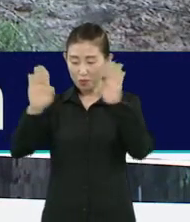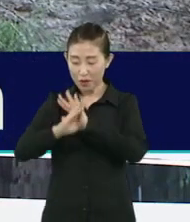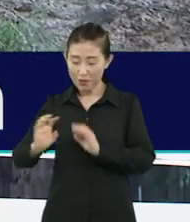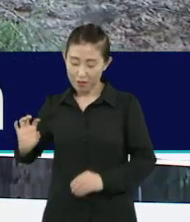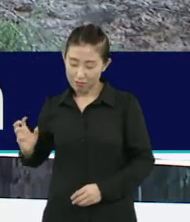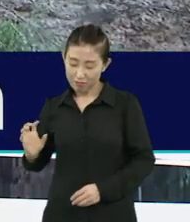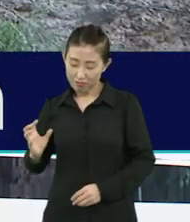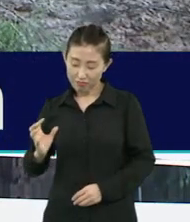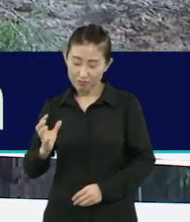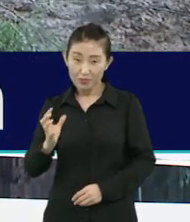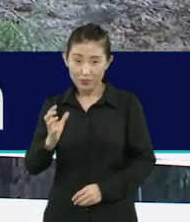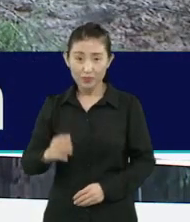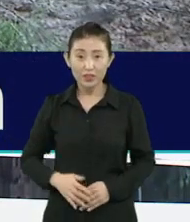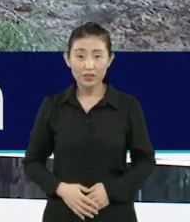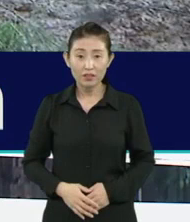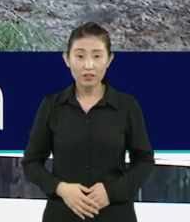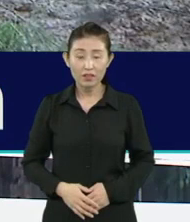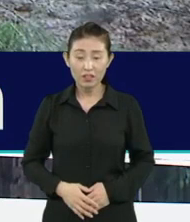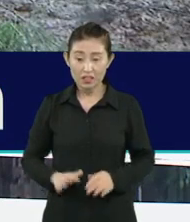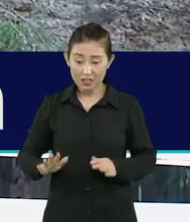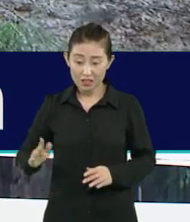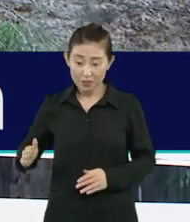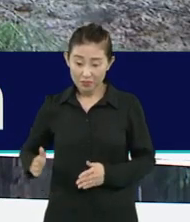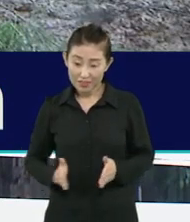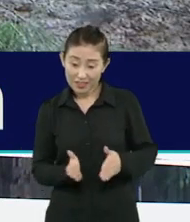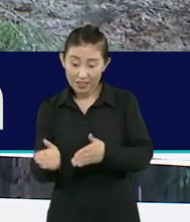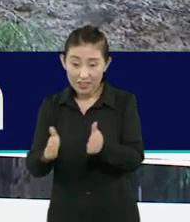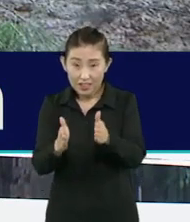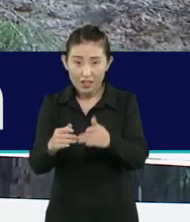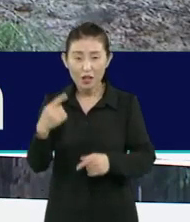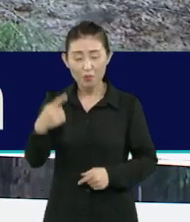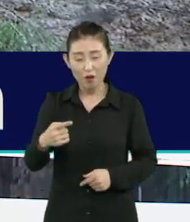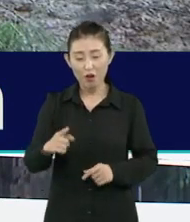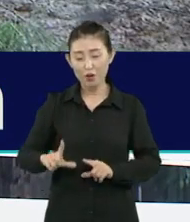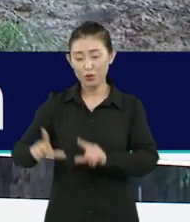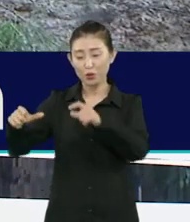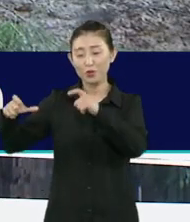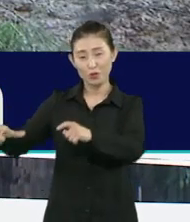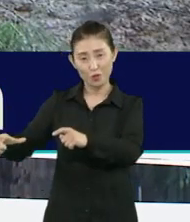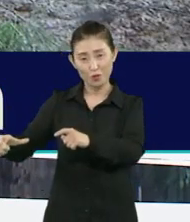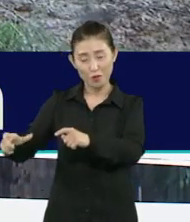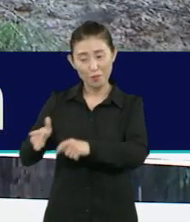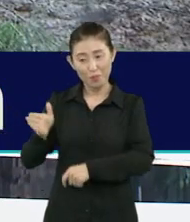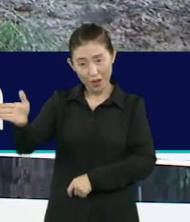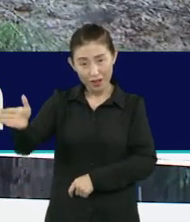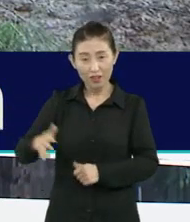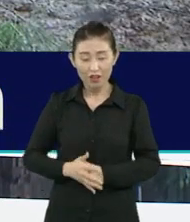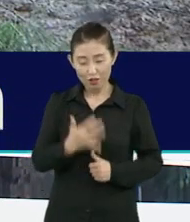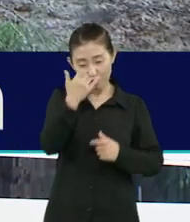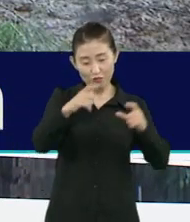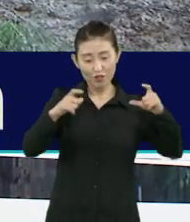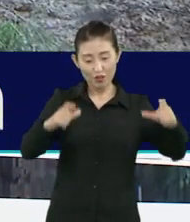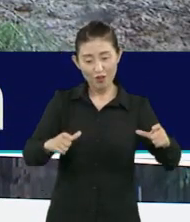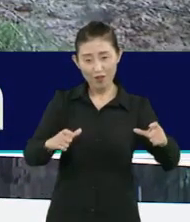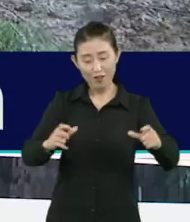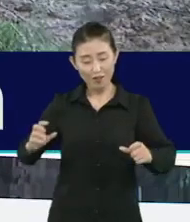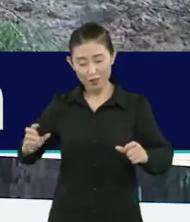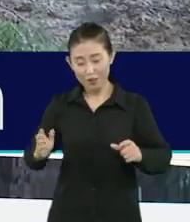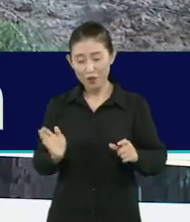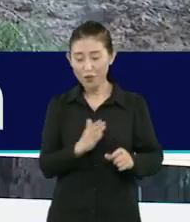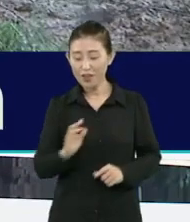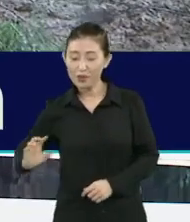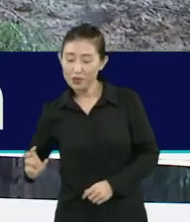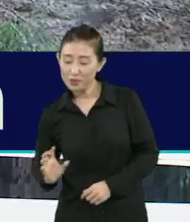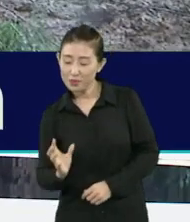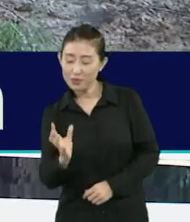상륙함 니다 다행히 진로가 당초 예상보다 동 쪽으로 치우치면 서 충청권 은 태풍의 직접적인 영향은